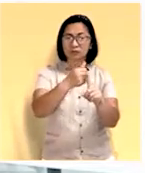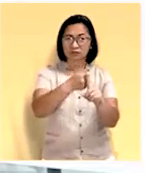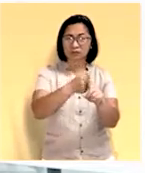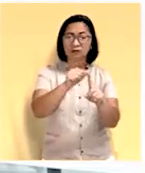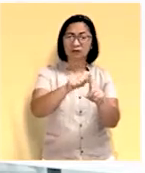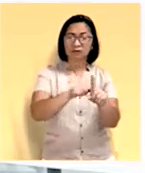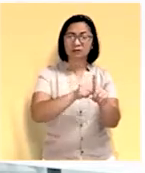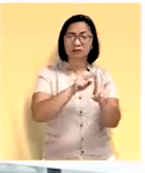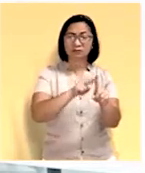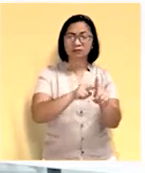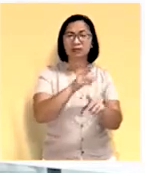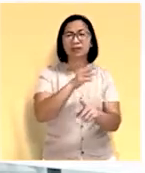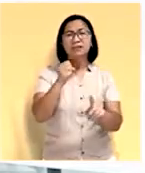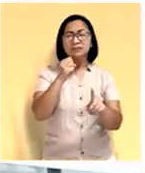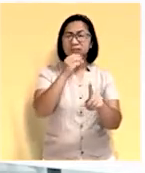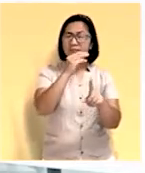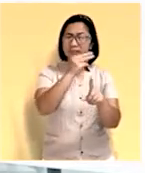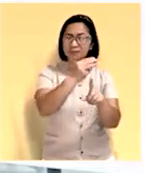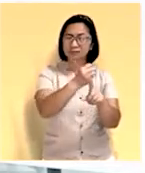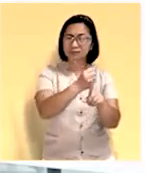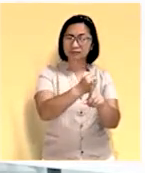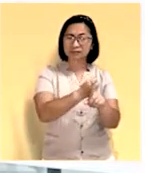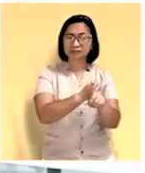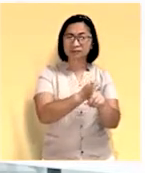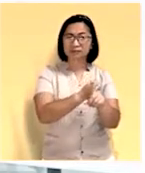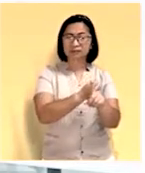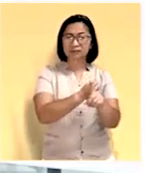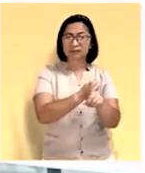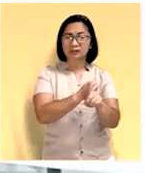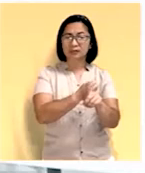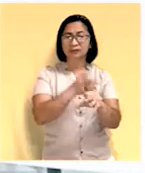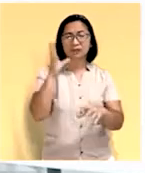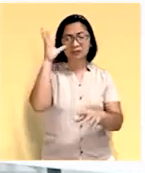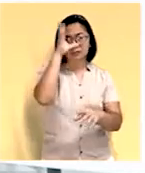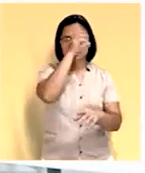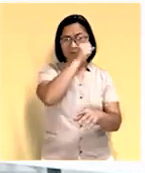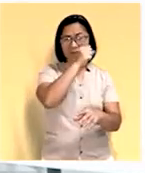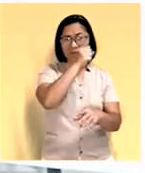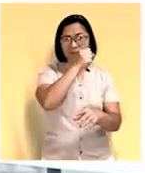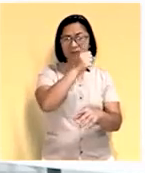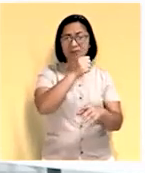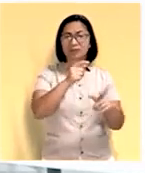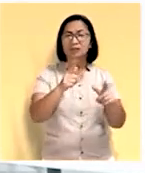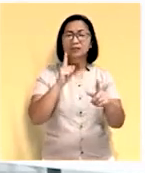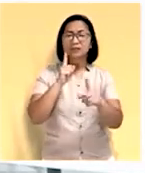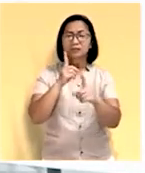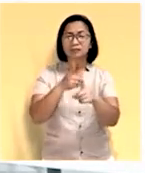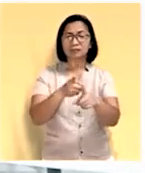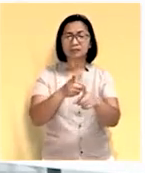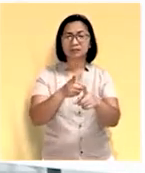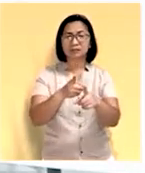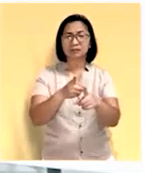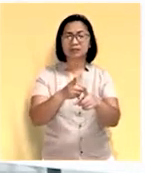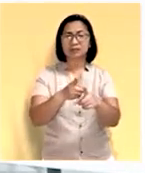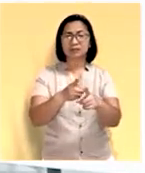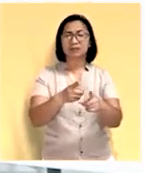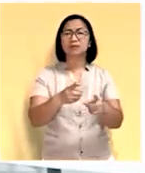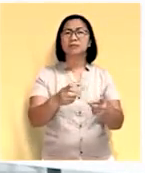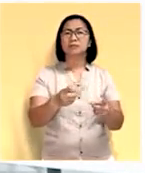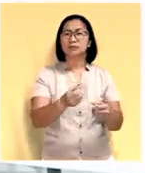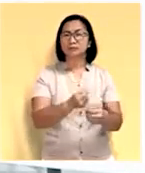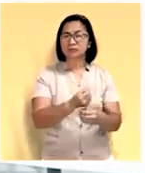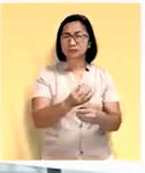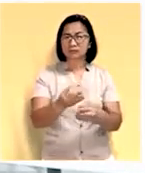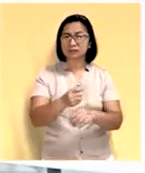September. Gusto ko sanang i-estimate ang agwat ng bayarin natin or pagkakaiba ng gastusin